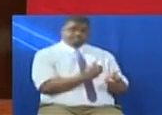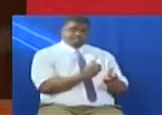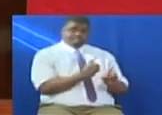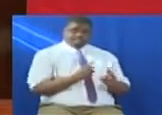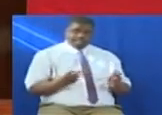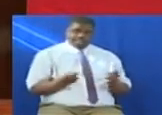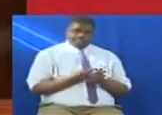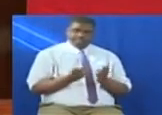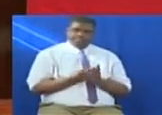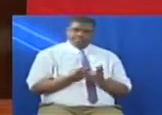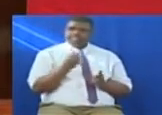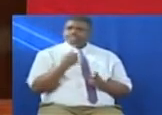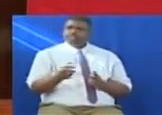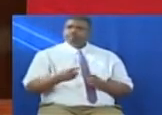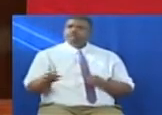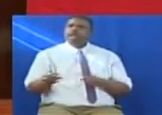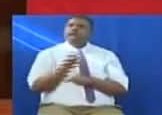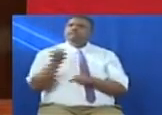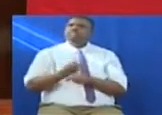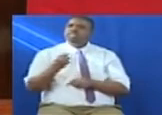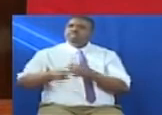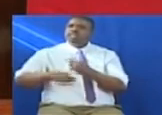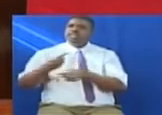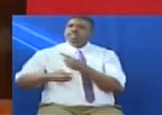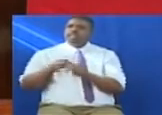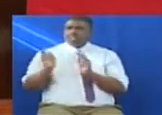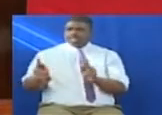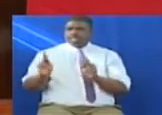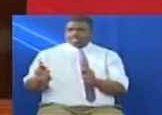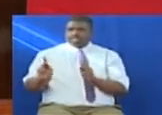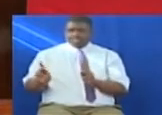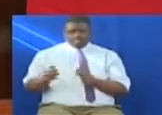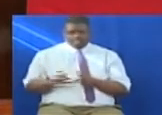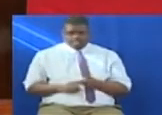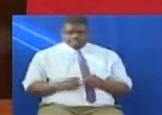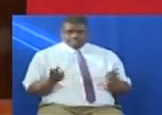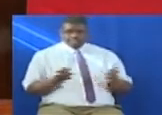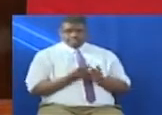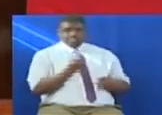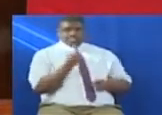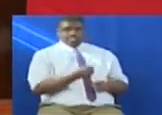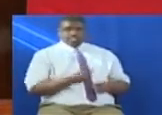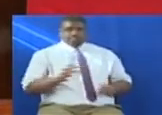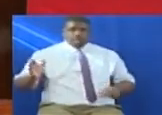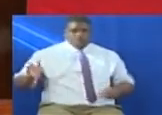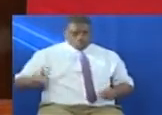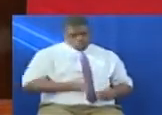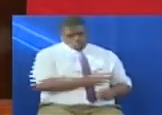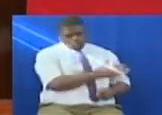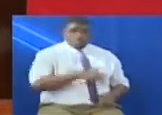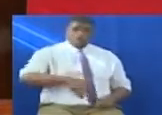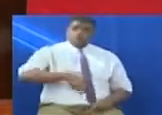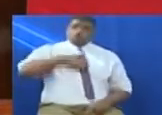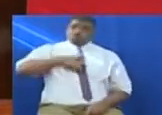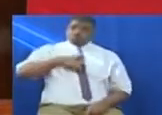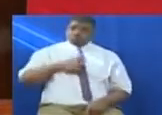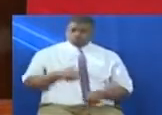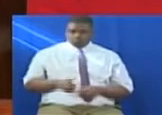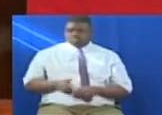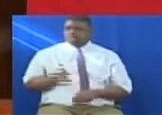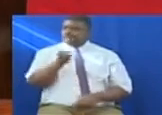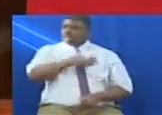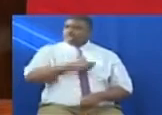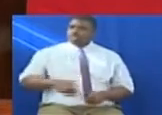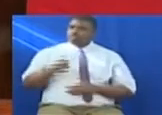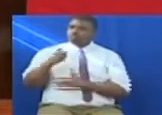akahimiza kazi, tufanye kazi. Na wakati huo akasema tuondoe hofu. Tunamshukuru sana rais wetu